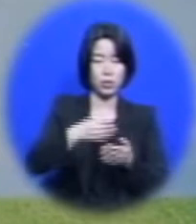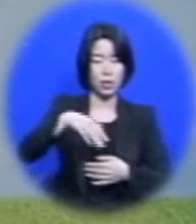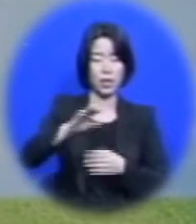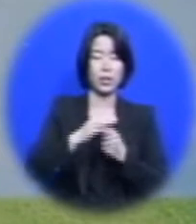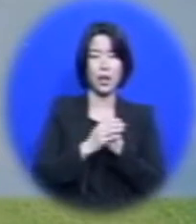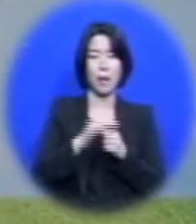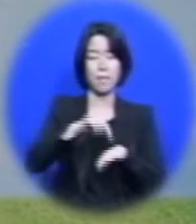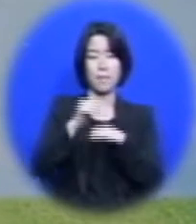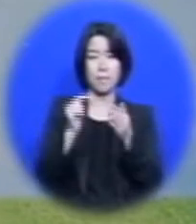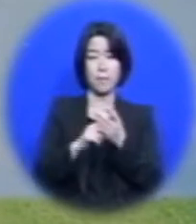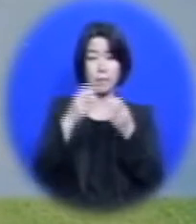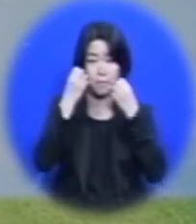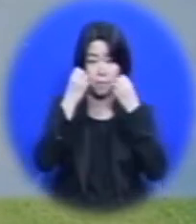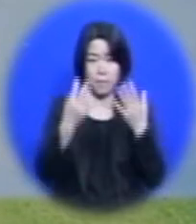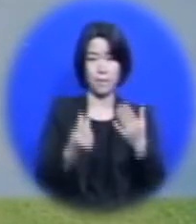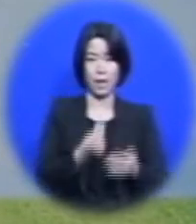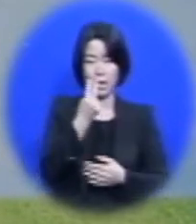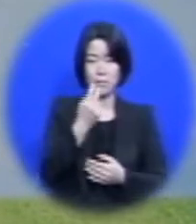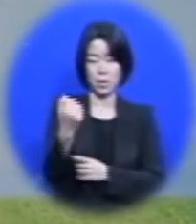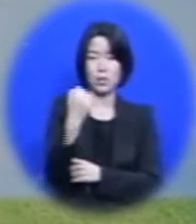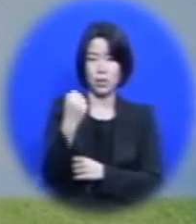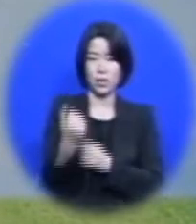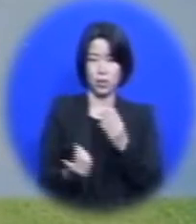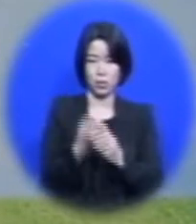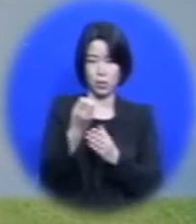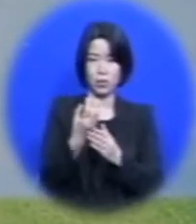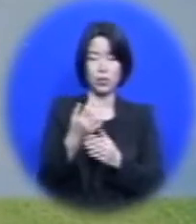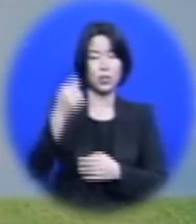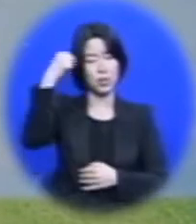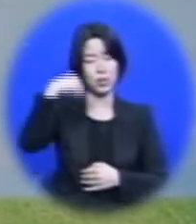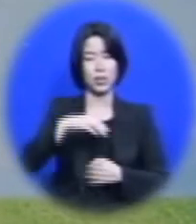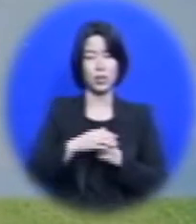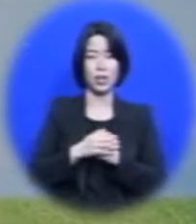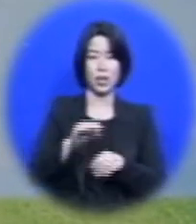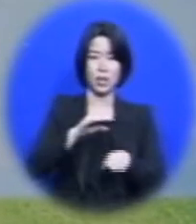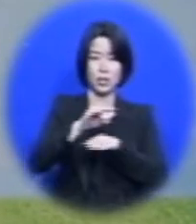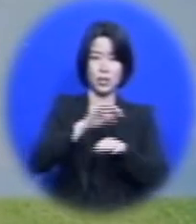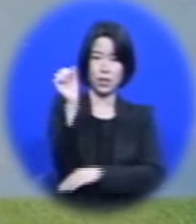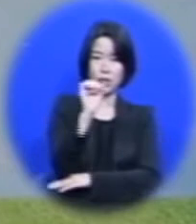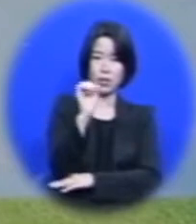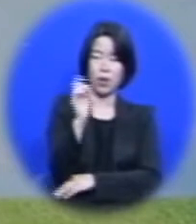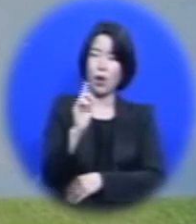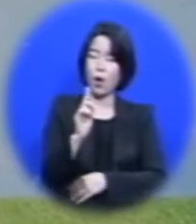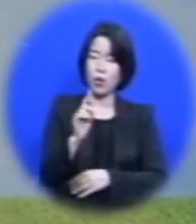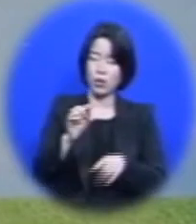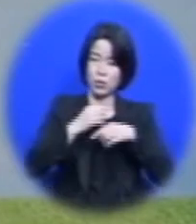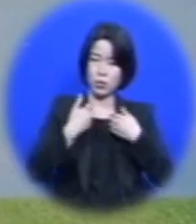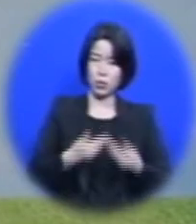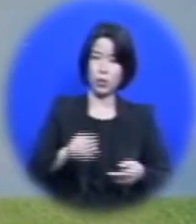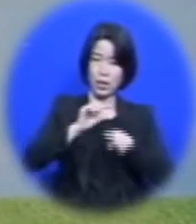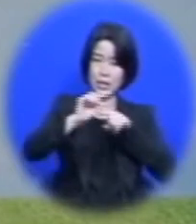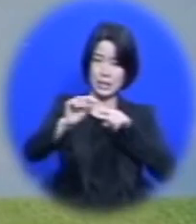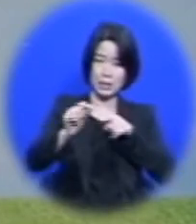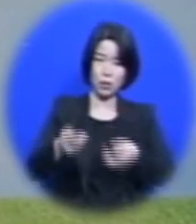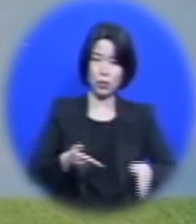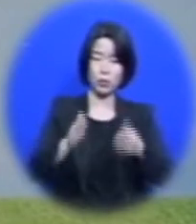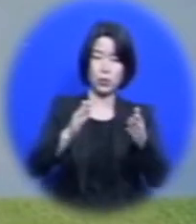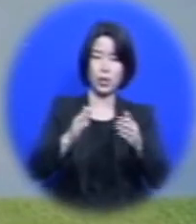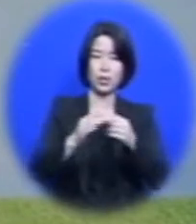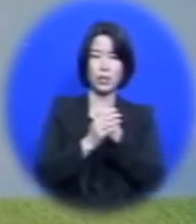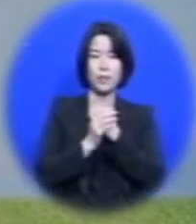마음속에서 새로운 생명력이 샘솟는 것을 느꼈다. 차를 몰고 달리던 한적한 시골 도로는 내게